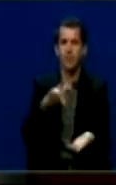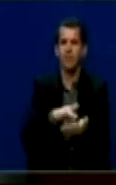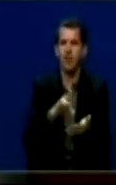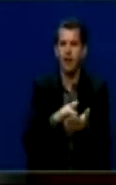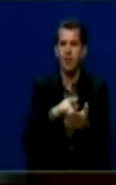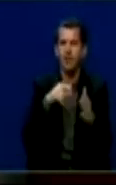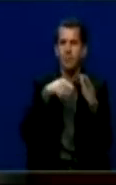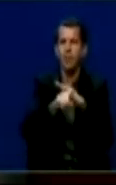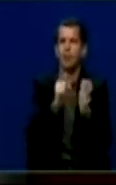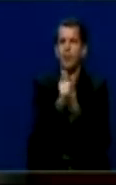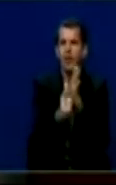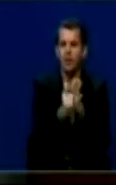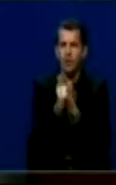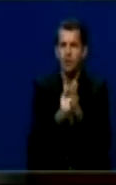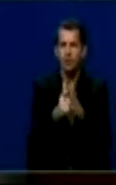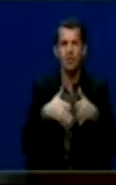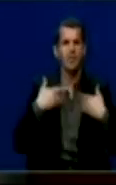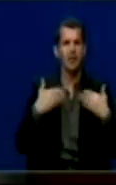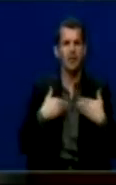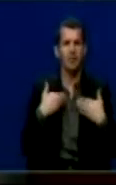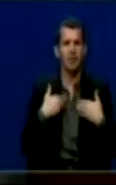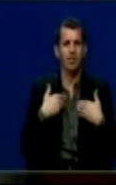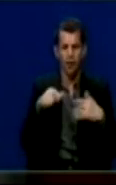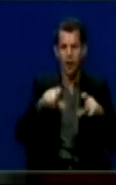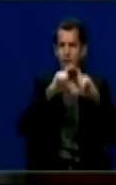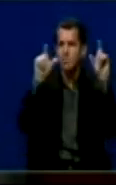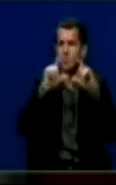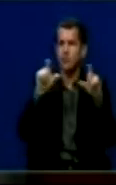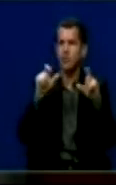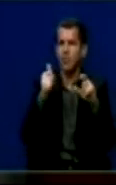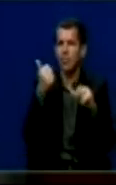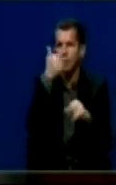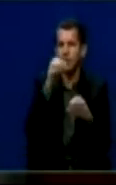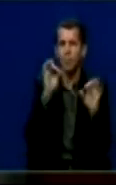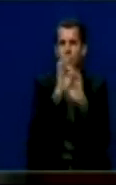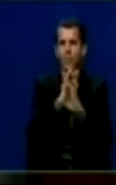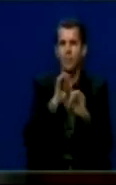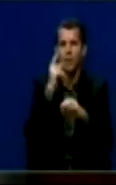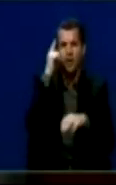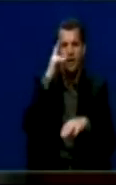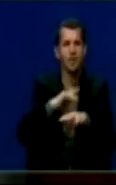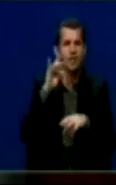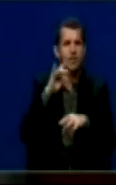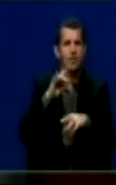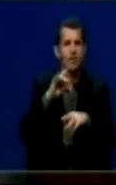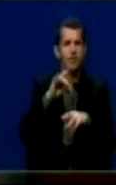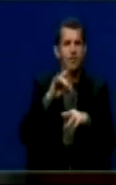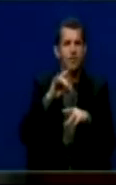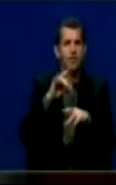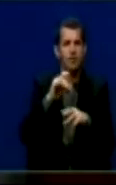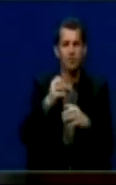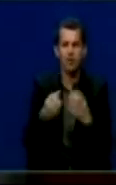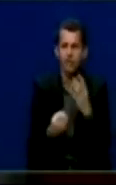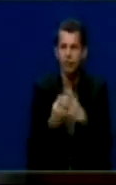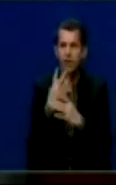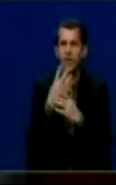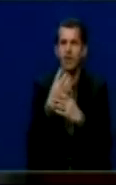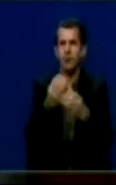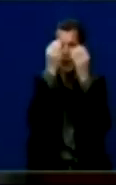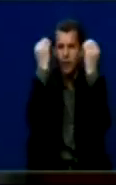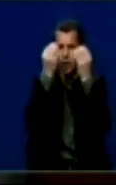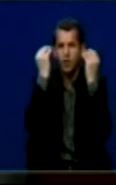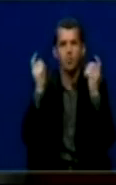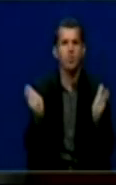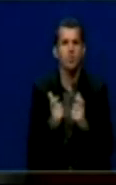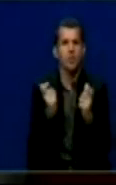strehim të përkohshëm të rinjve, sesa institucione ku banon ideja univerzale e zhvillimit dhe edukimit të përgjithshëm